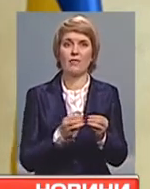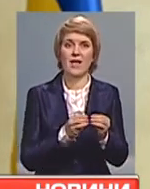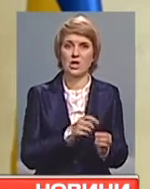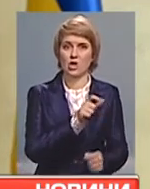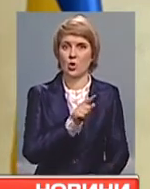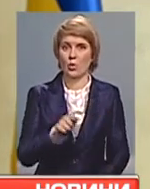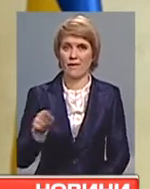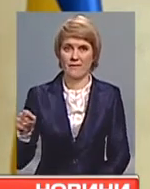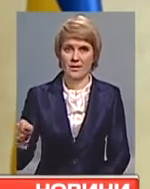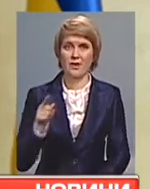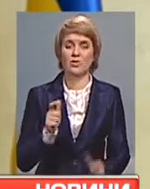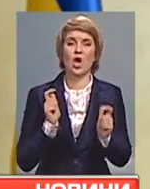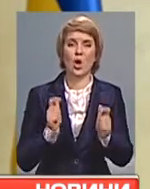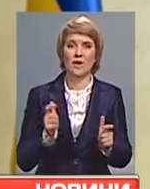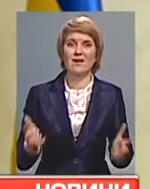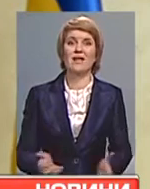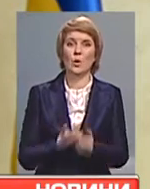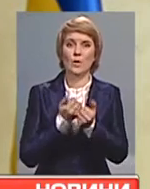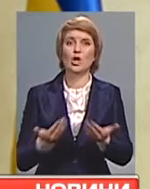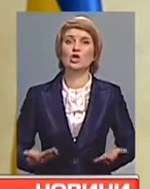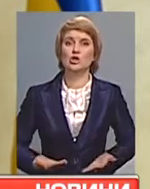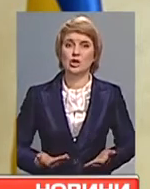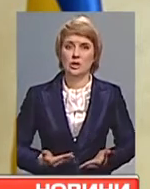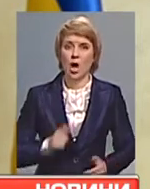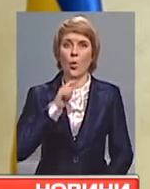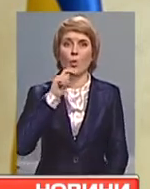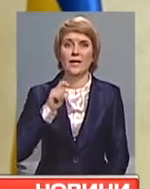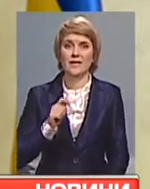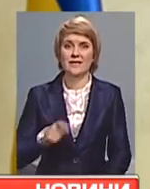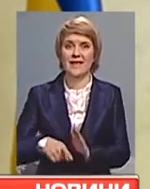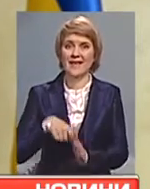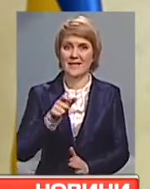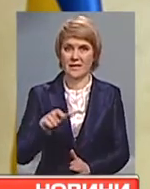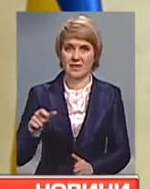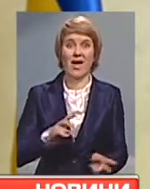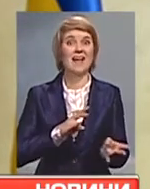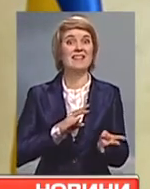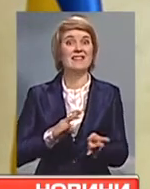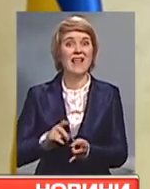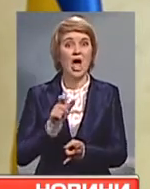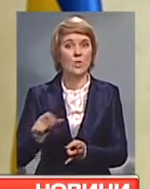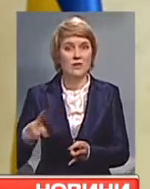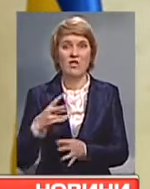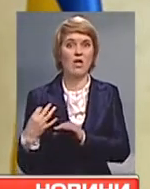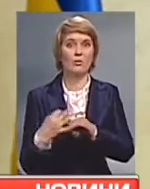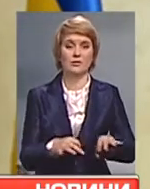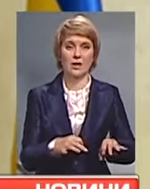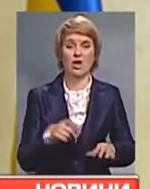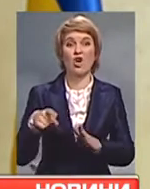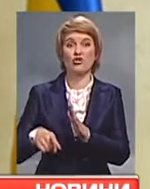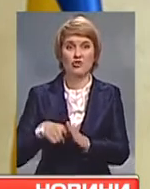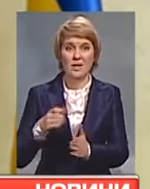рятувати життя українських гірників. Проте терористи їх не допускають. Я нагадаю, що шахта знаходиться саме на території,